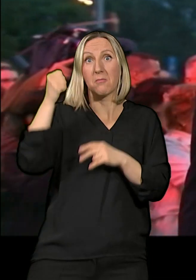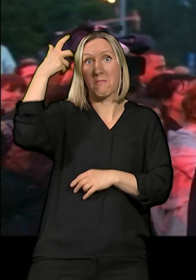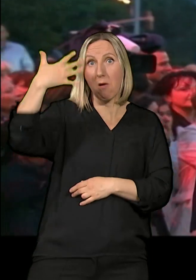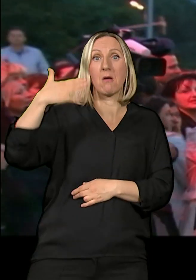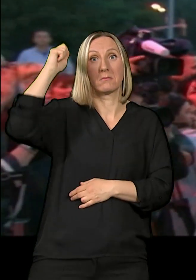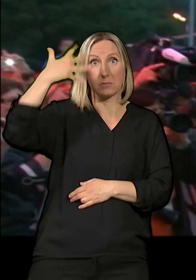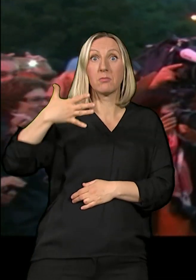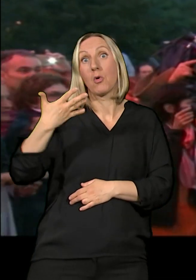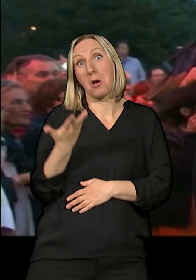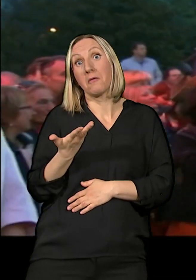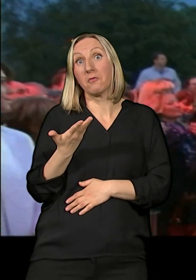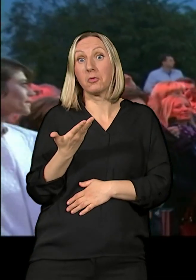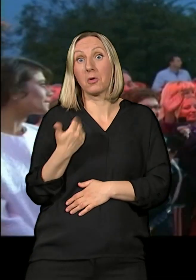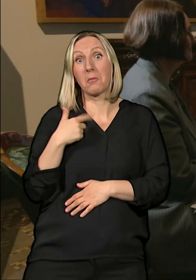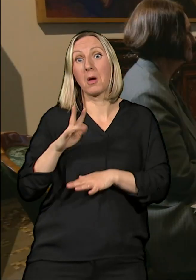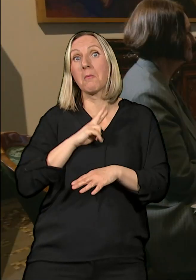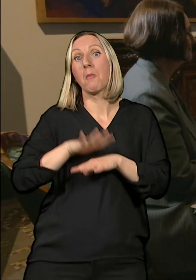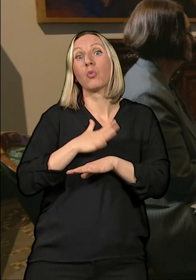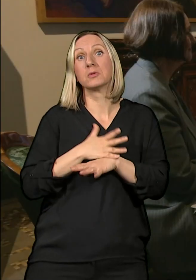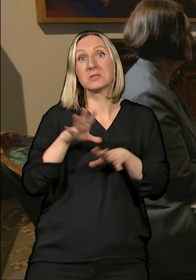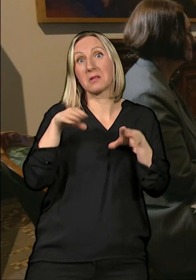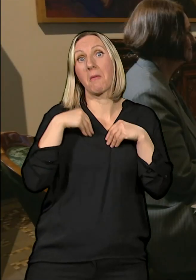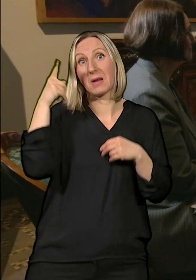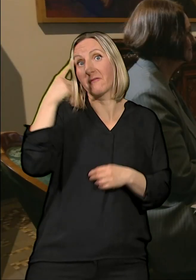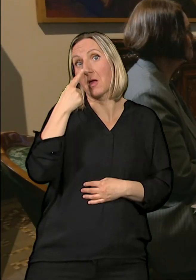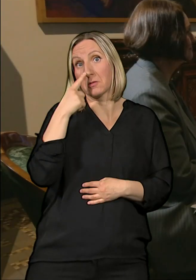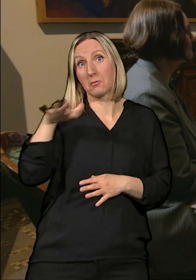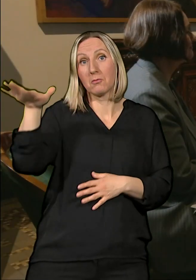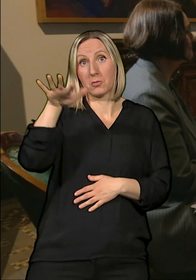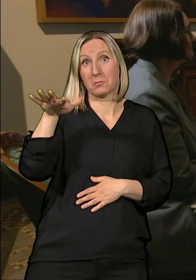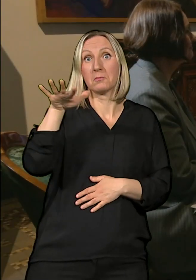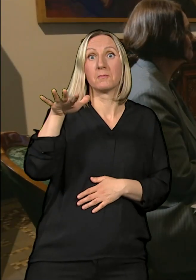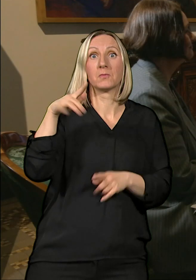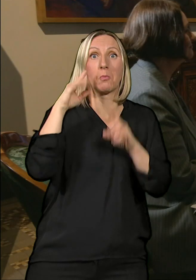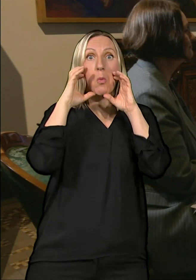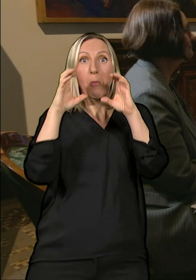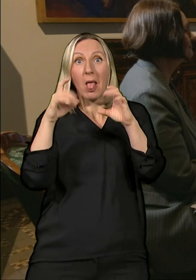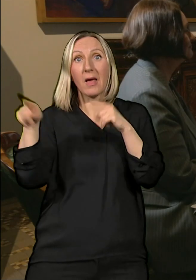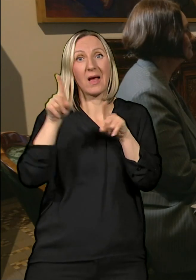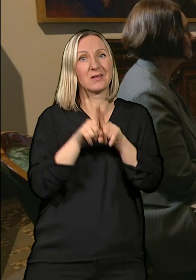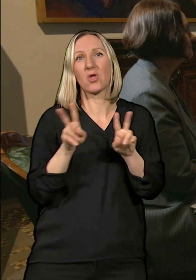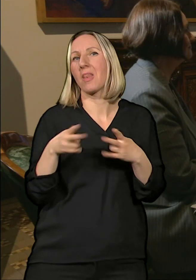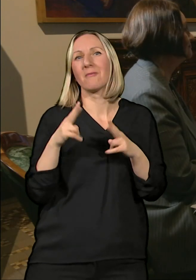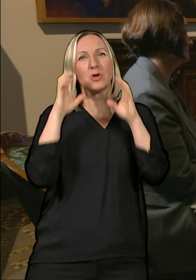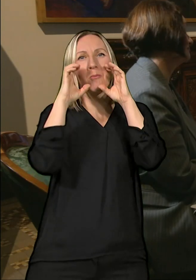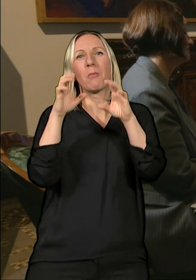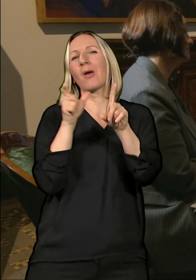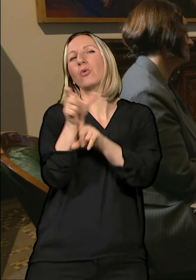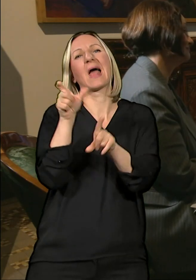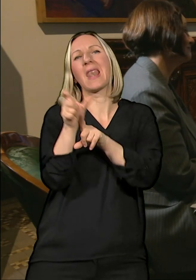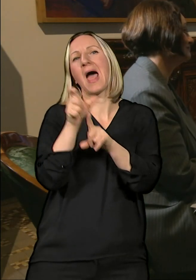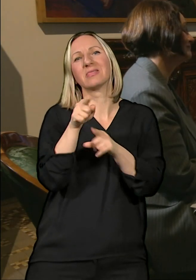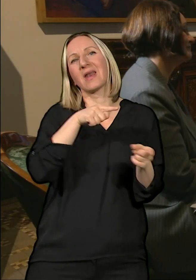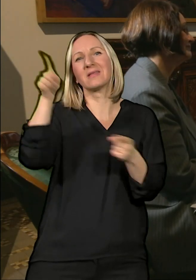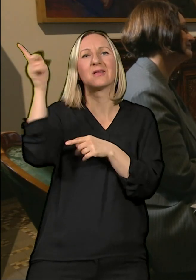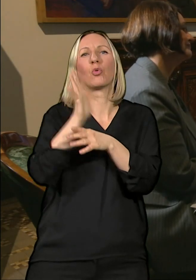imam utisak da sam prihvaćen i od njihove sredine i od strane publike, jer ipak ne možete vi publiku da naterate da ide u